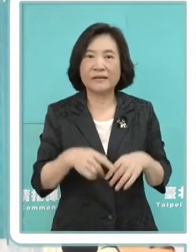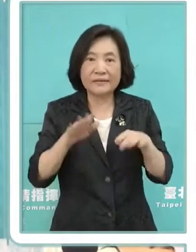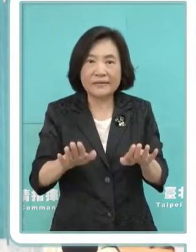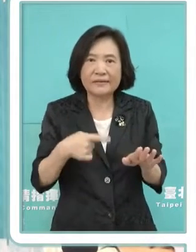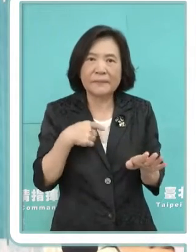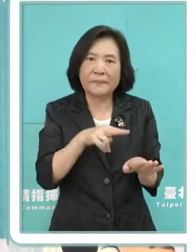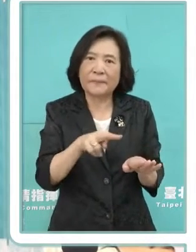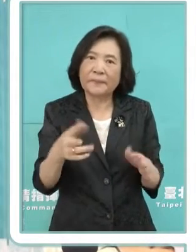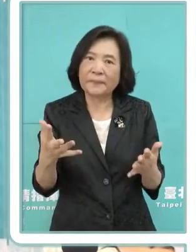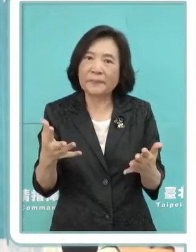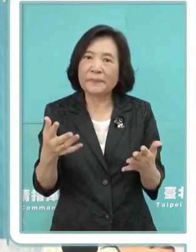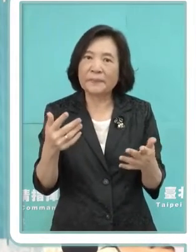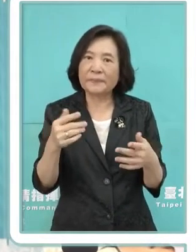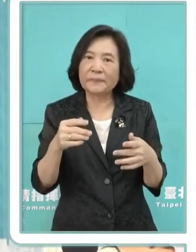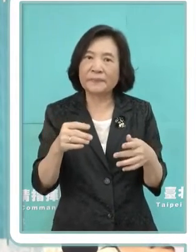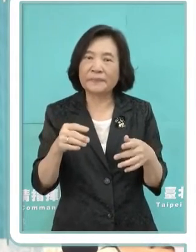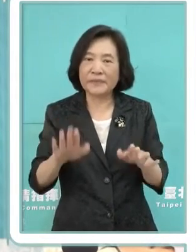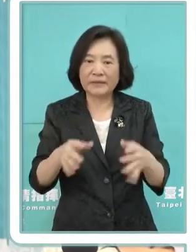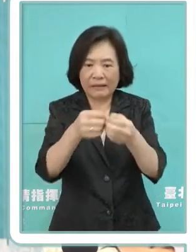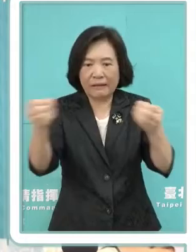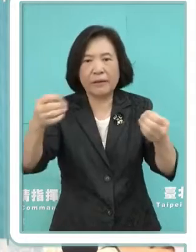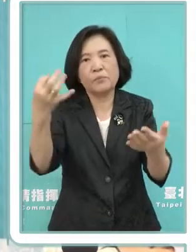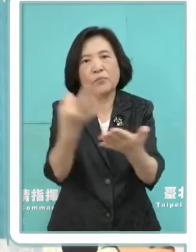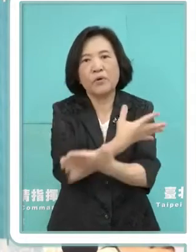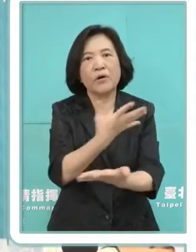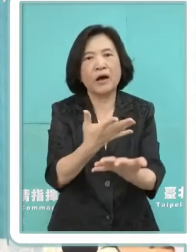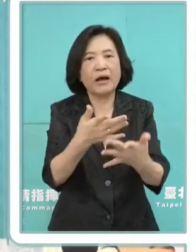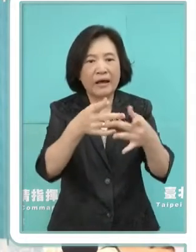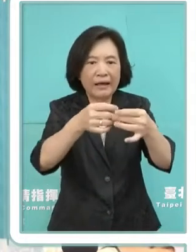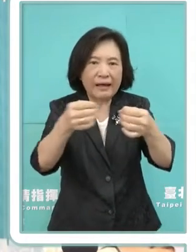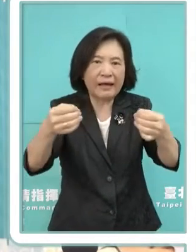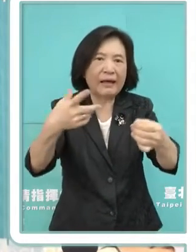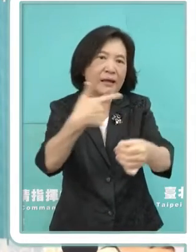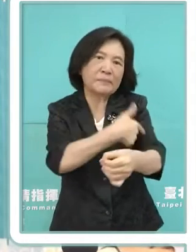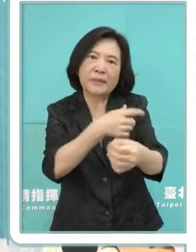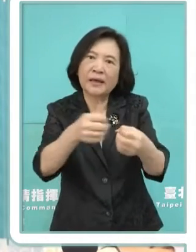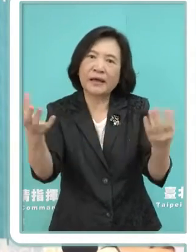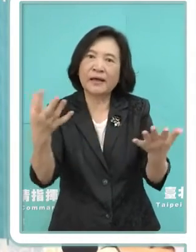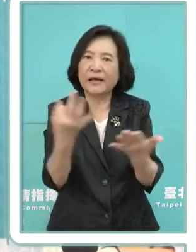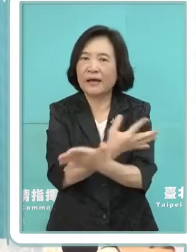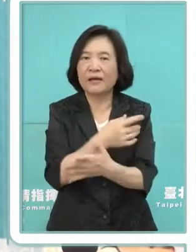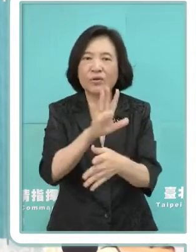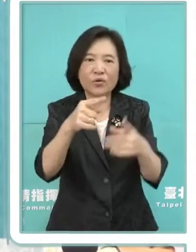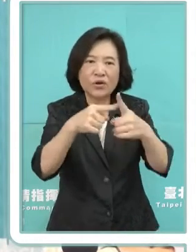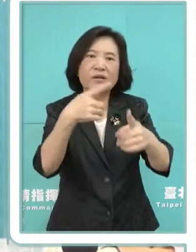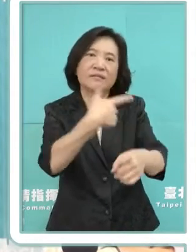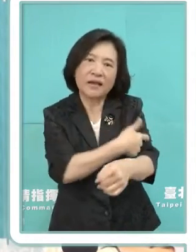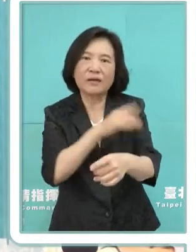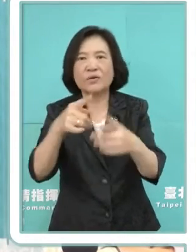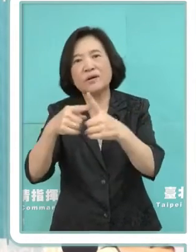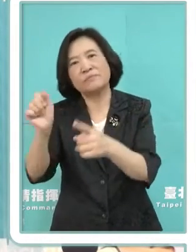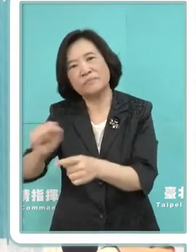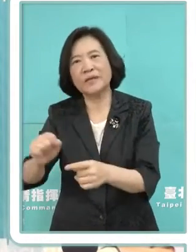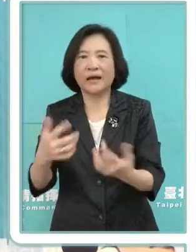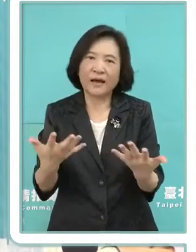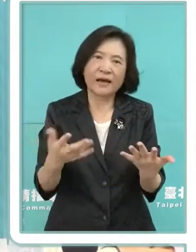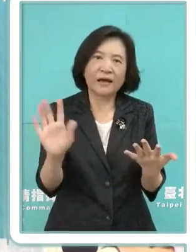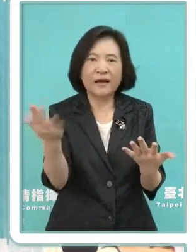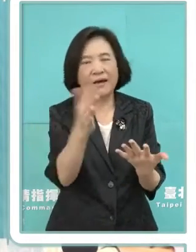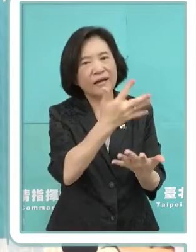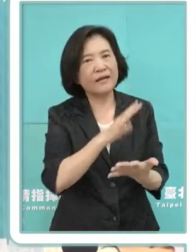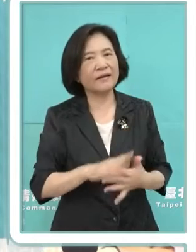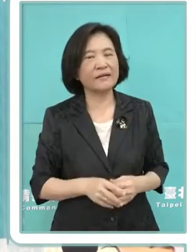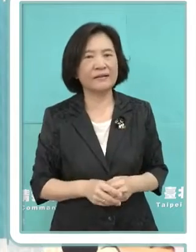问题现实的状况就是疫苗不足嘛，啊，所以总是有人可以打，有人没有办法打啊，所